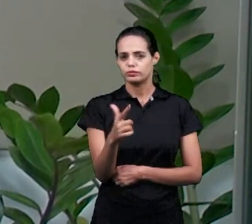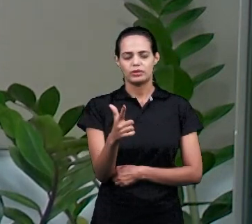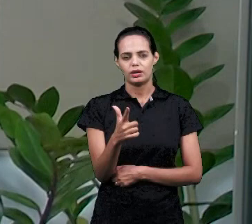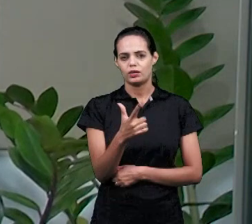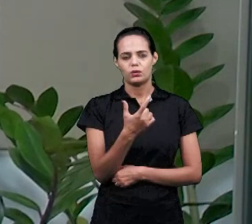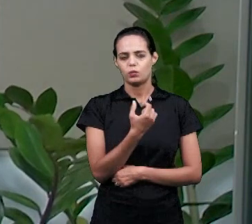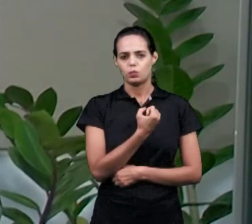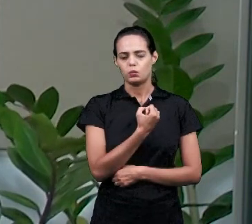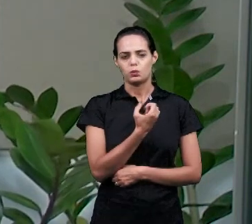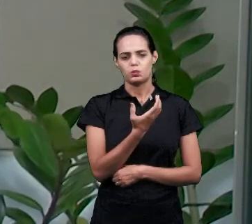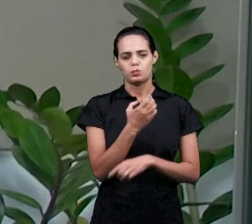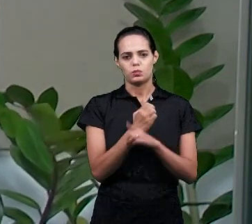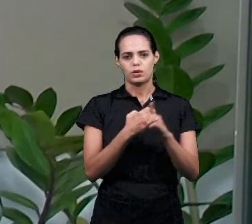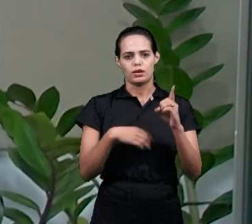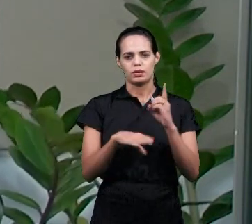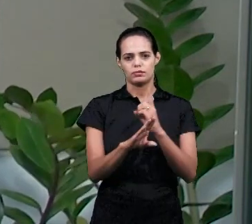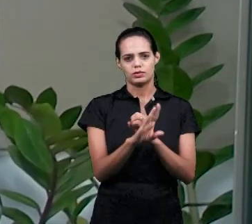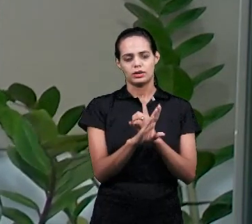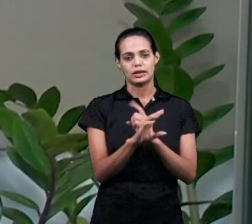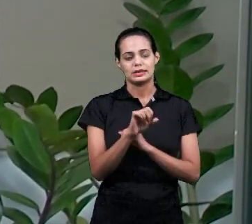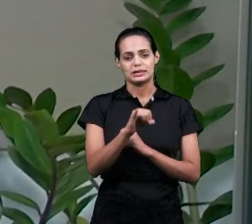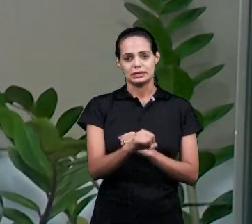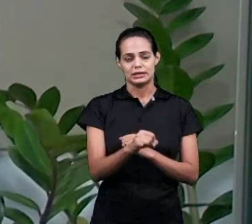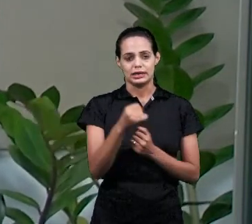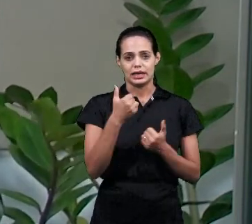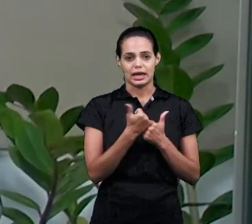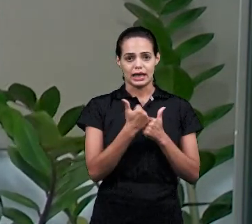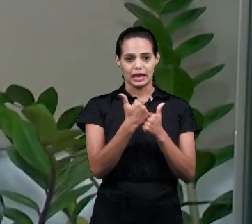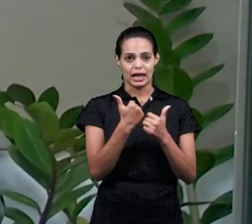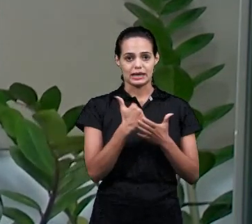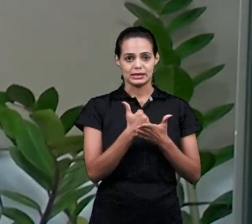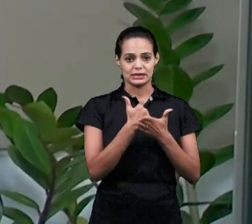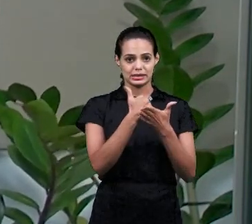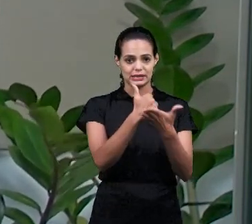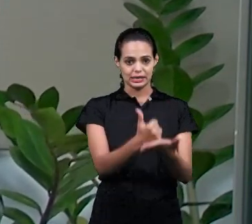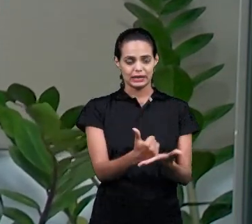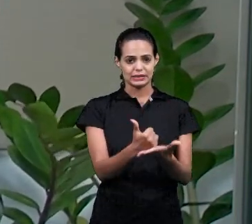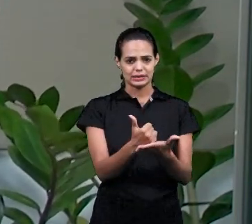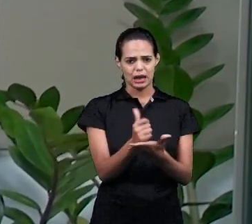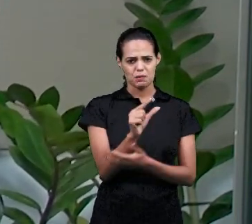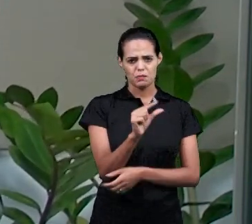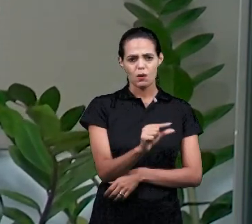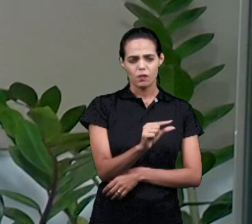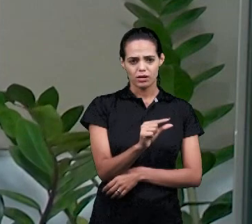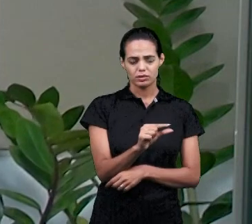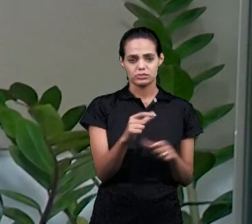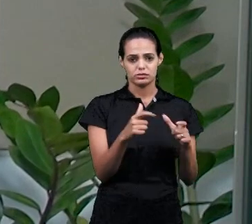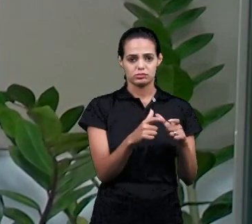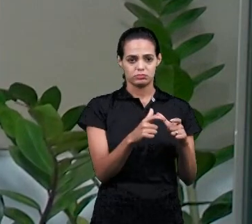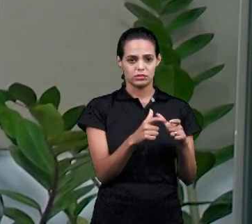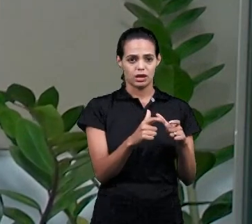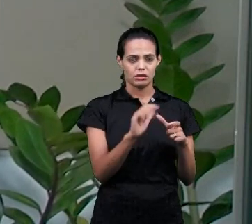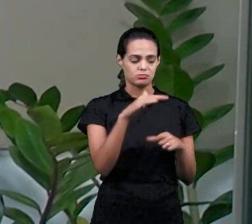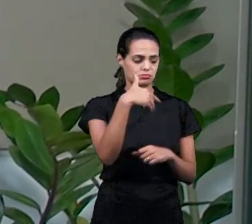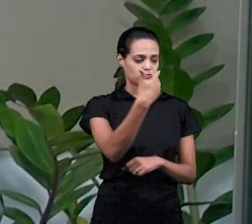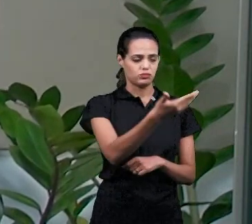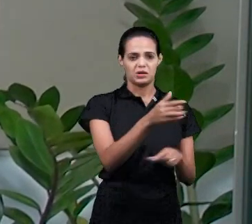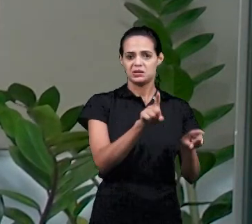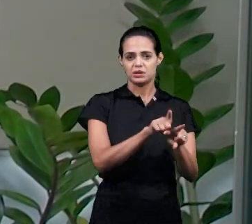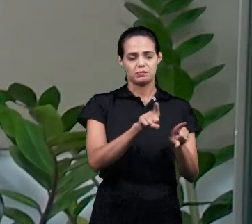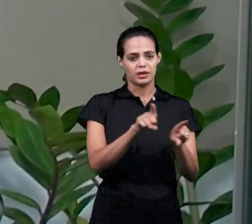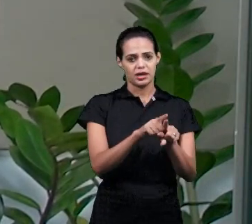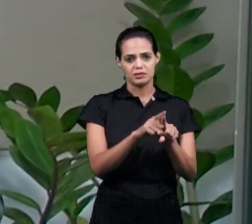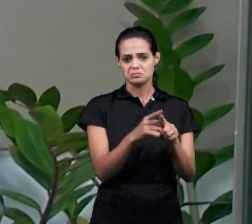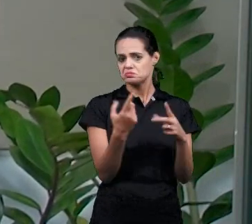un numéro comme l'école biblique dominicale. Moins, regardez la corrélation qu'on a fait. Moins ils sont assistés dans l'école